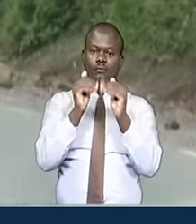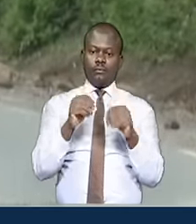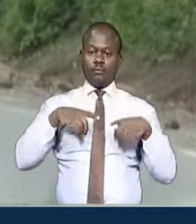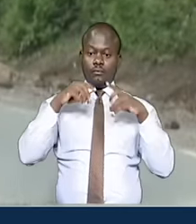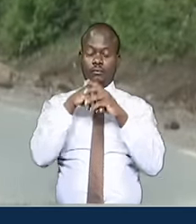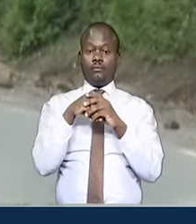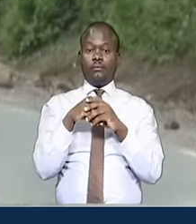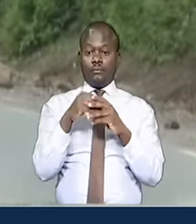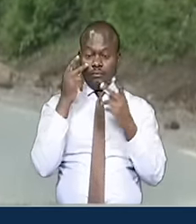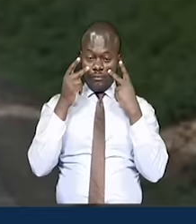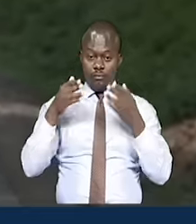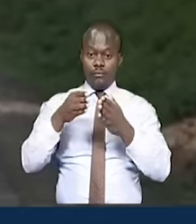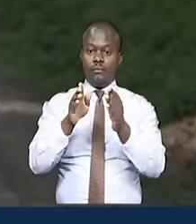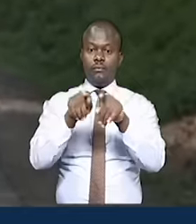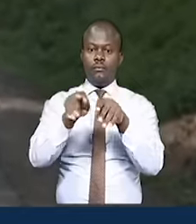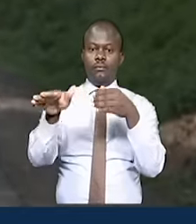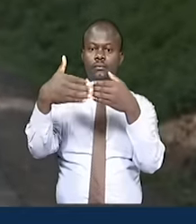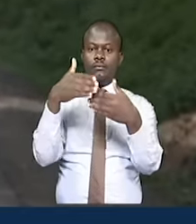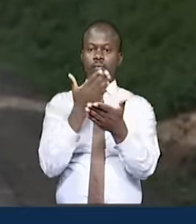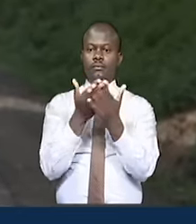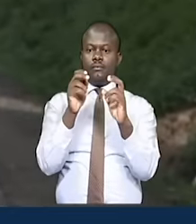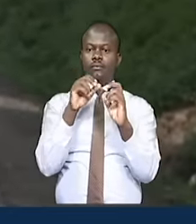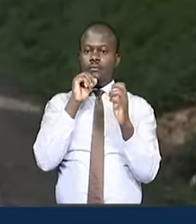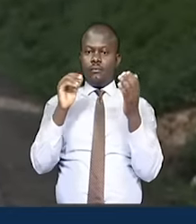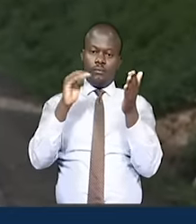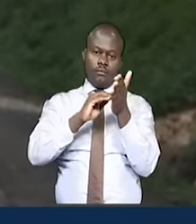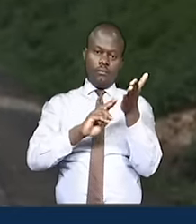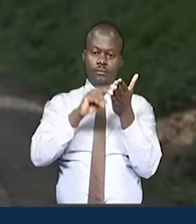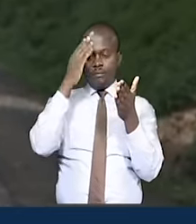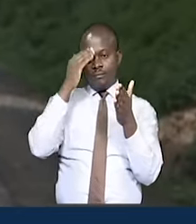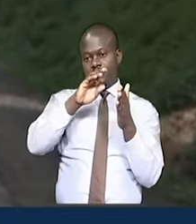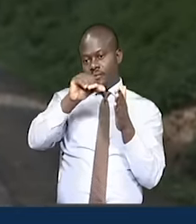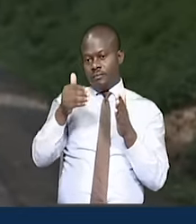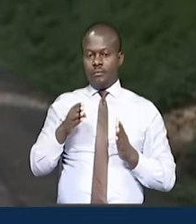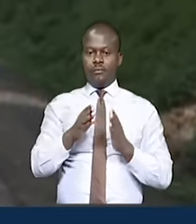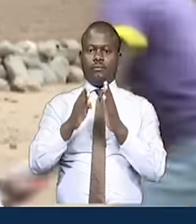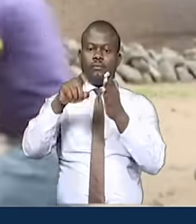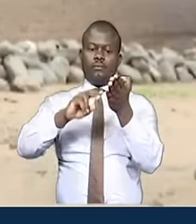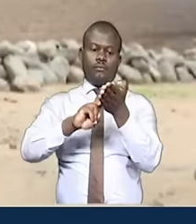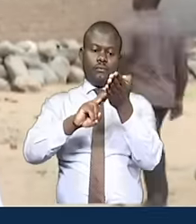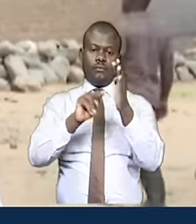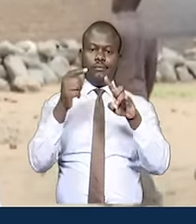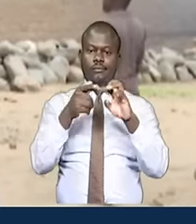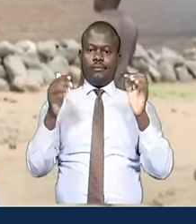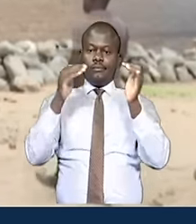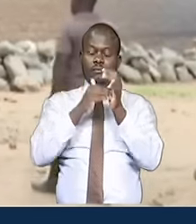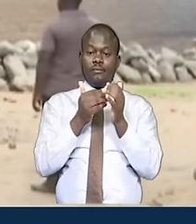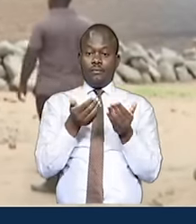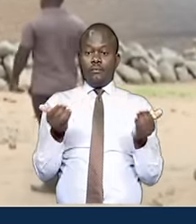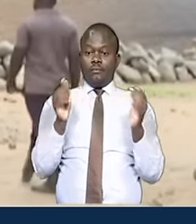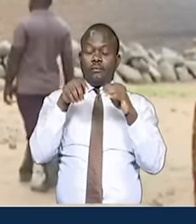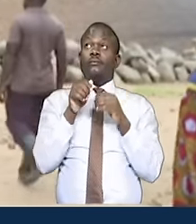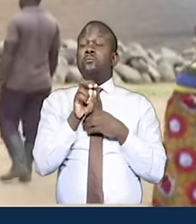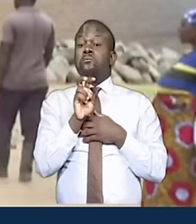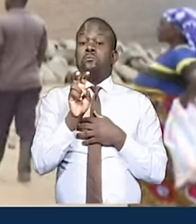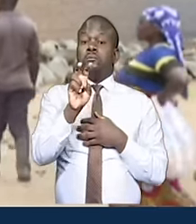gukodesha uriya muhanda nawo twawufunze twasabye ko nta batawukoresha kuko hari undi ukwiye kubukoreshwa n'ikindi n'ababana baza